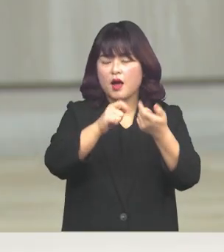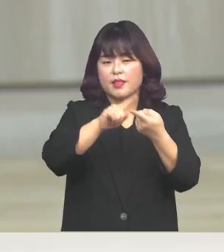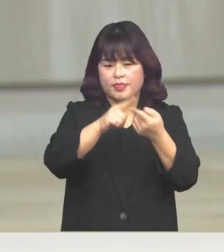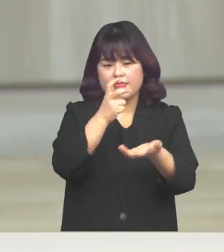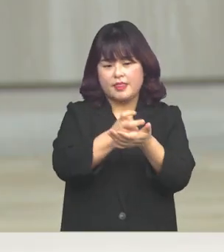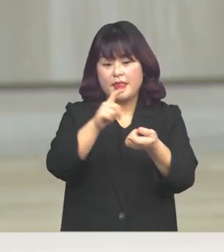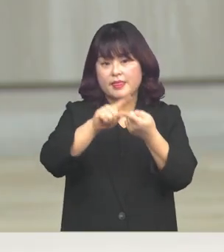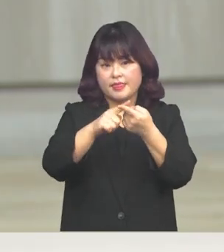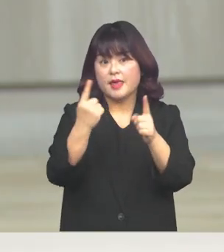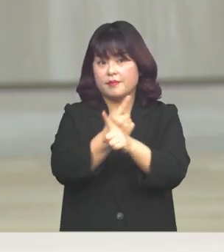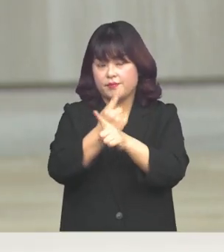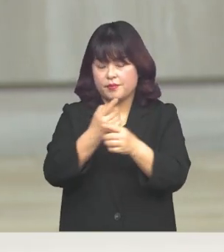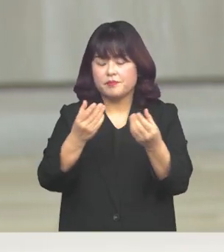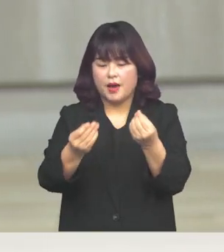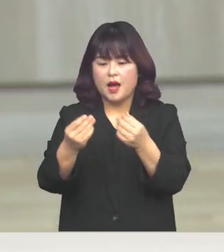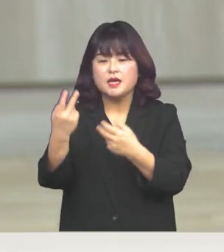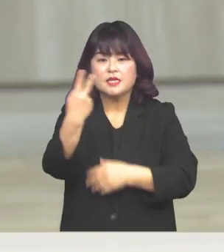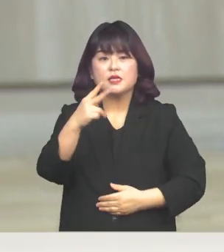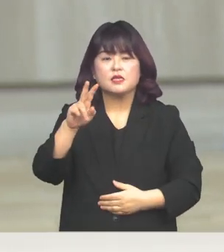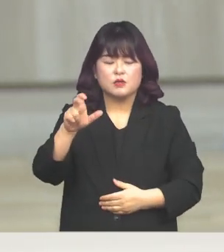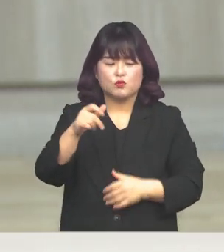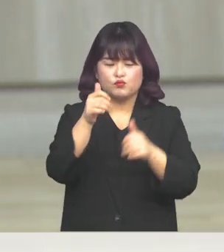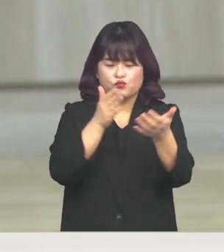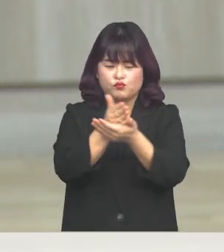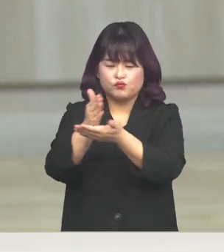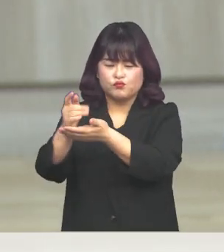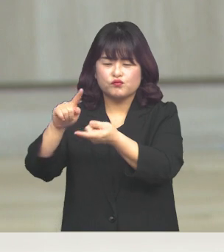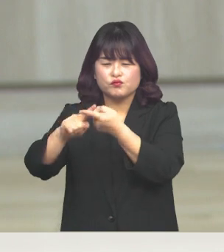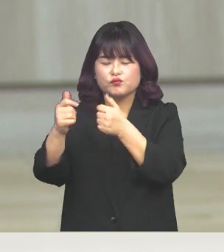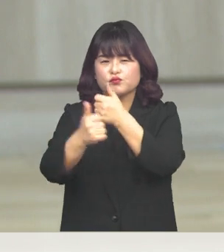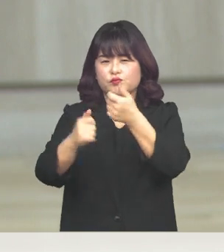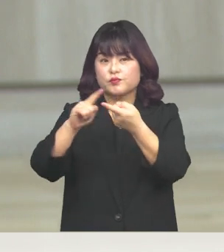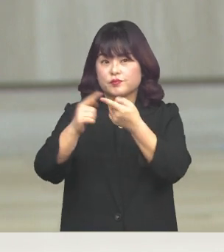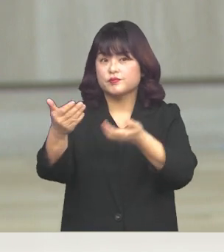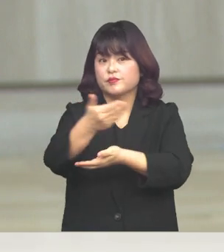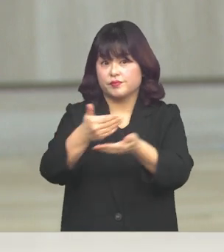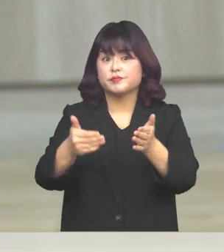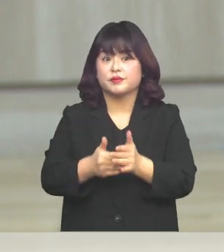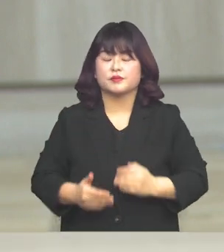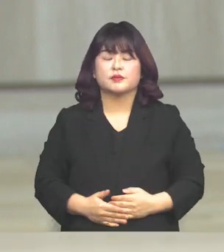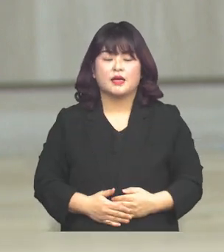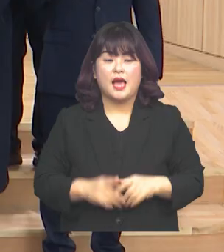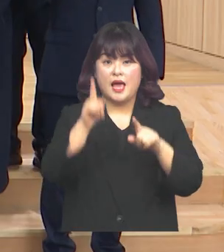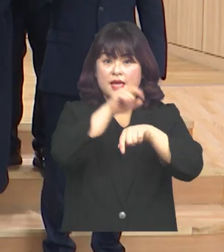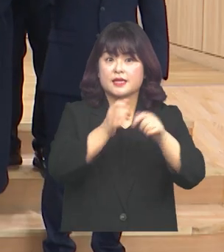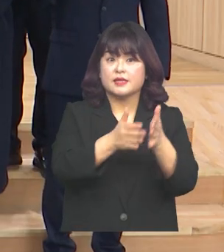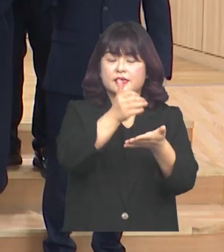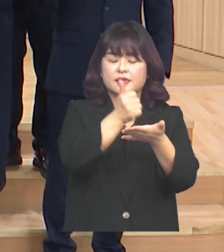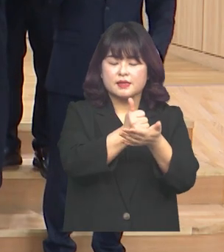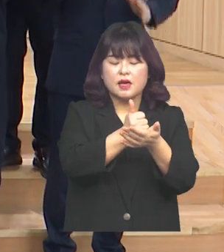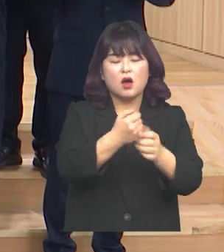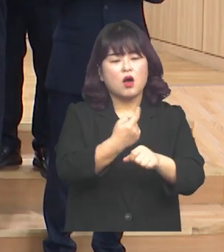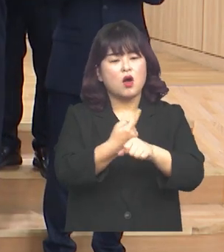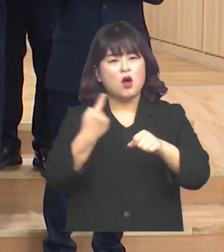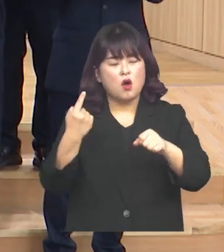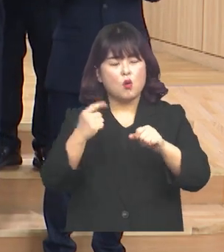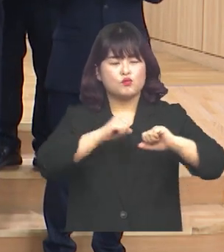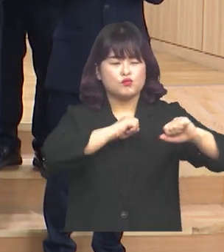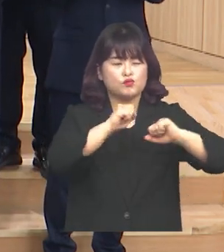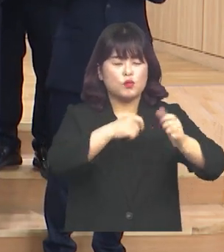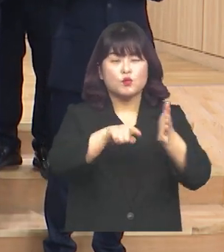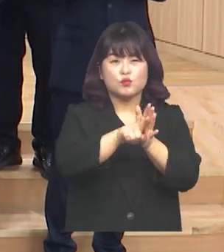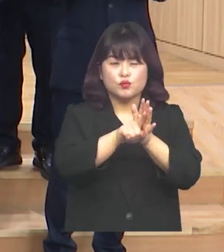개정안을 심의하고 2025년 각 분과 위원회별 사업 추진 현황을 공유했습니다. 이 시장은 지난해